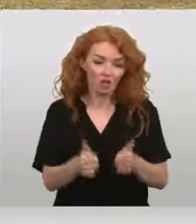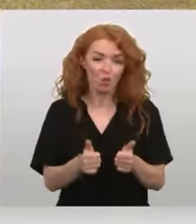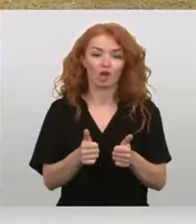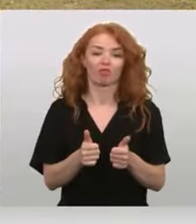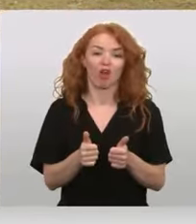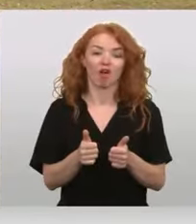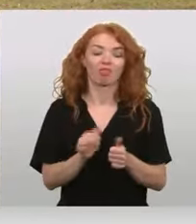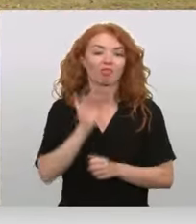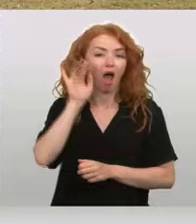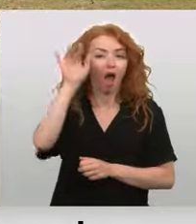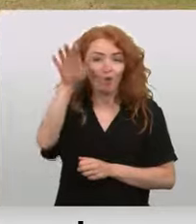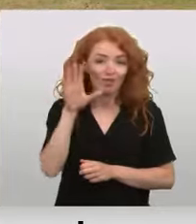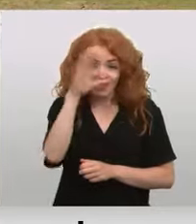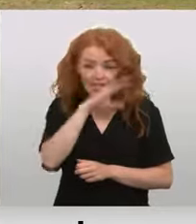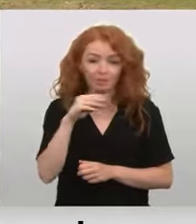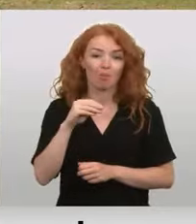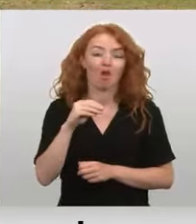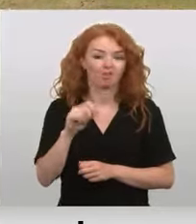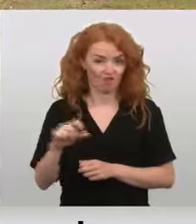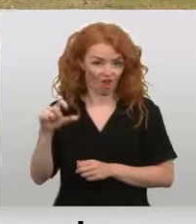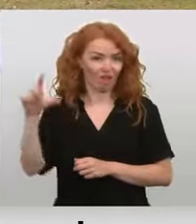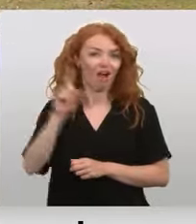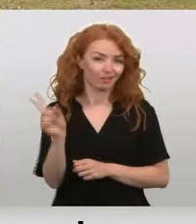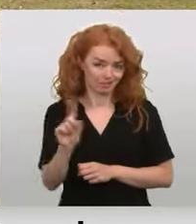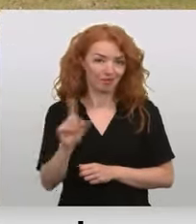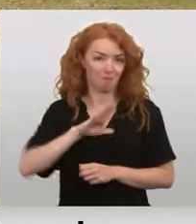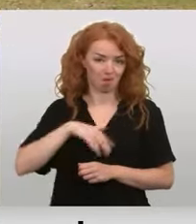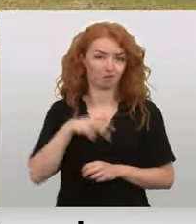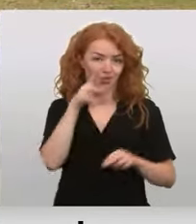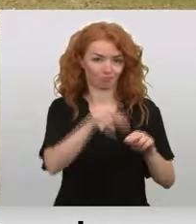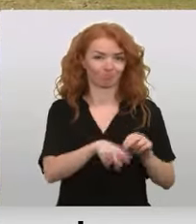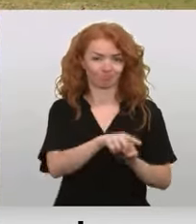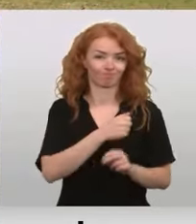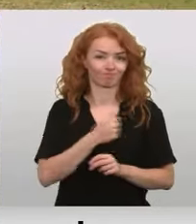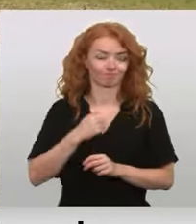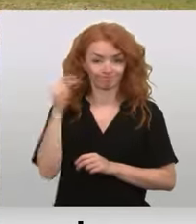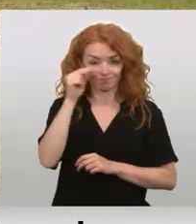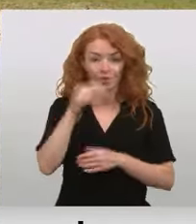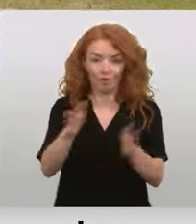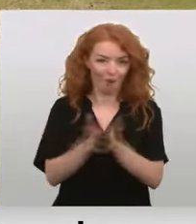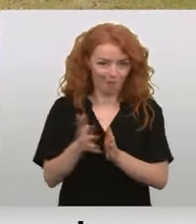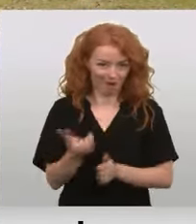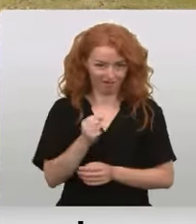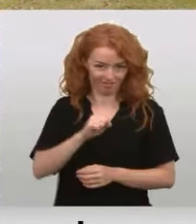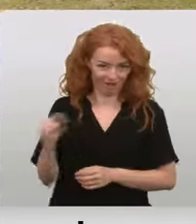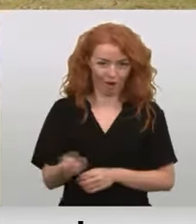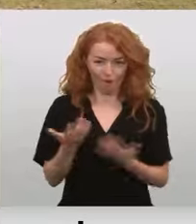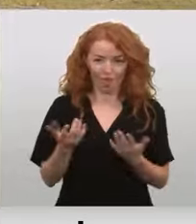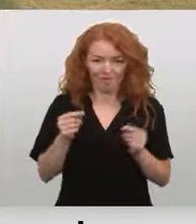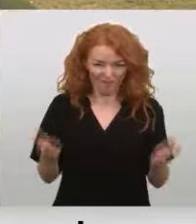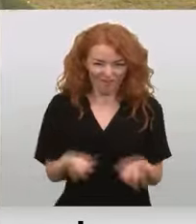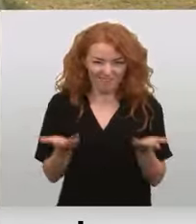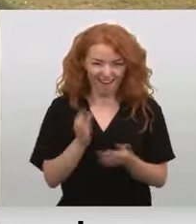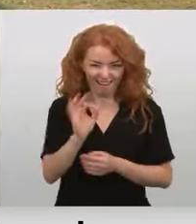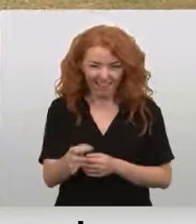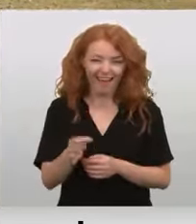visi nākotnes iespējas arī pēc tam vairāk pavērās. Un, kopā ar draugiem tas arī uzreiz tāds tā kā atvieglojums,